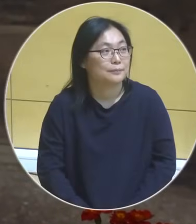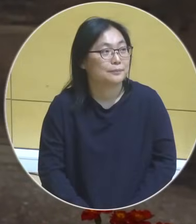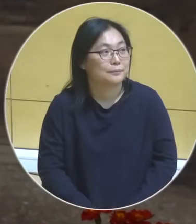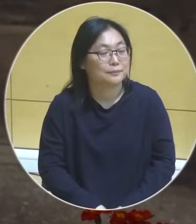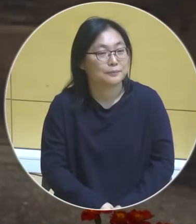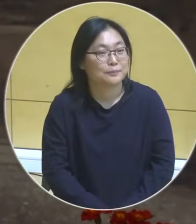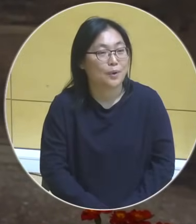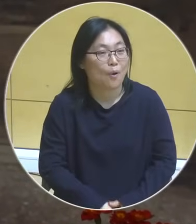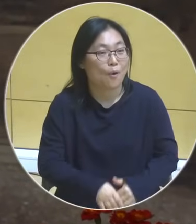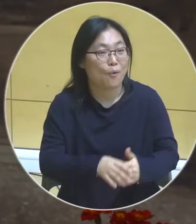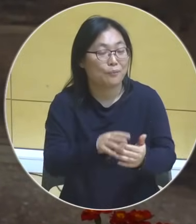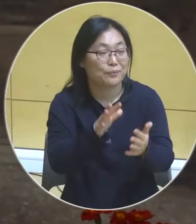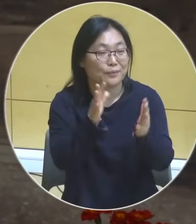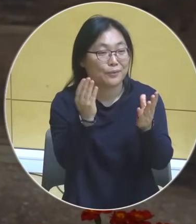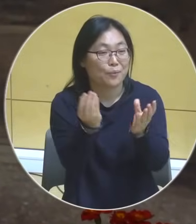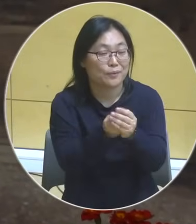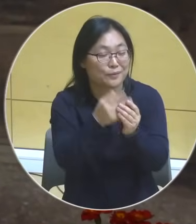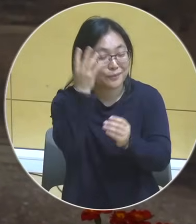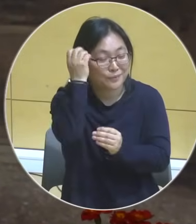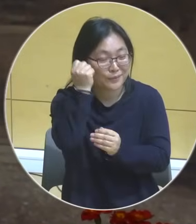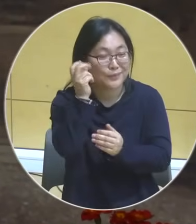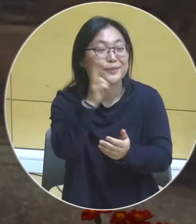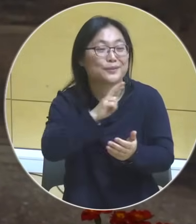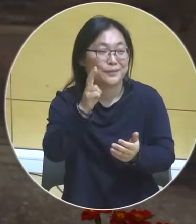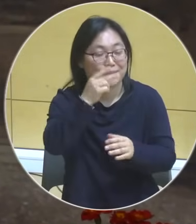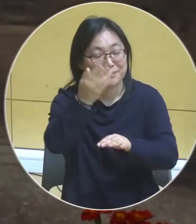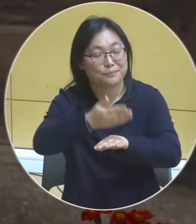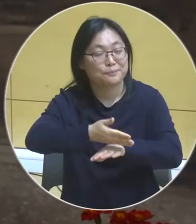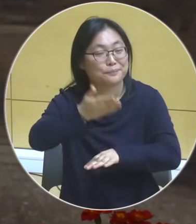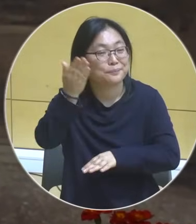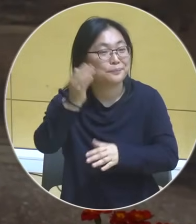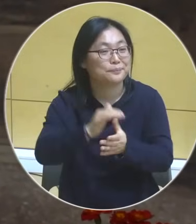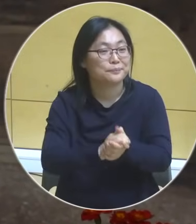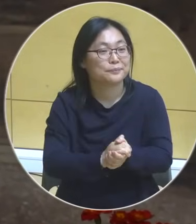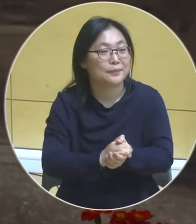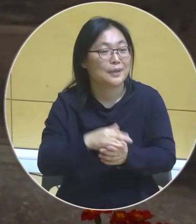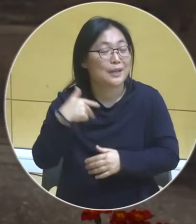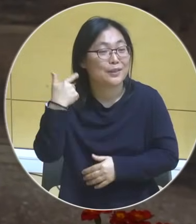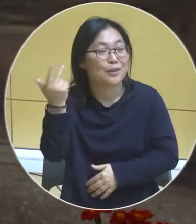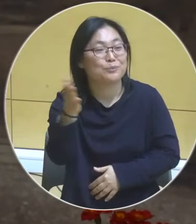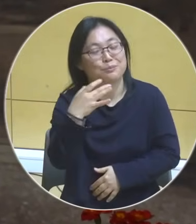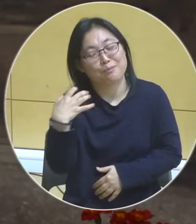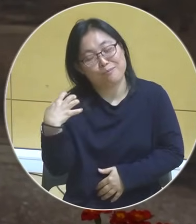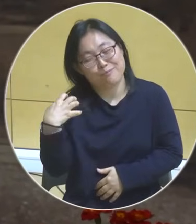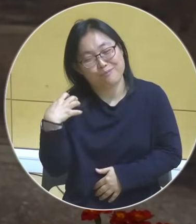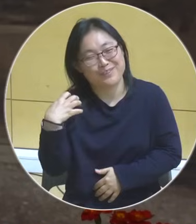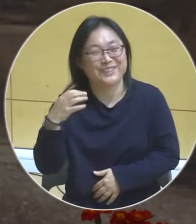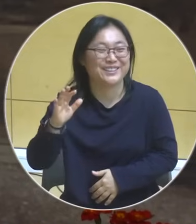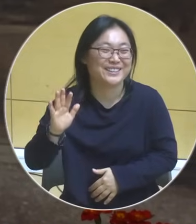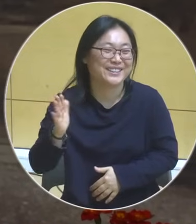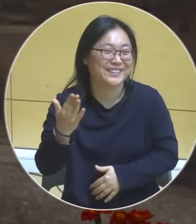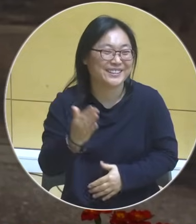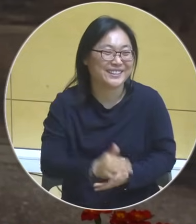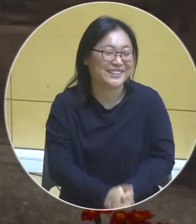오셔서 찬양하시네요. 고맙습니다. 감사합니다. 이리 되면 다음 주부터 부담이 많이 오겠죠.